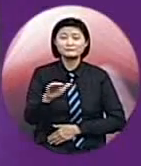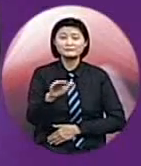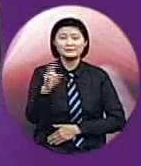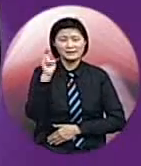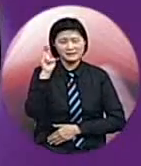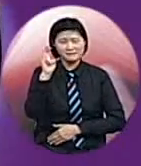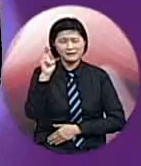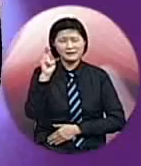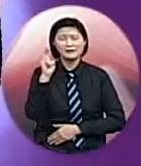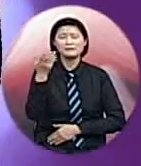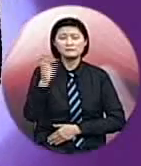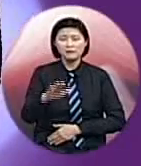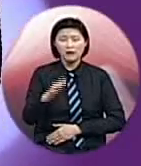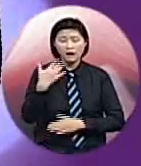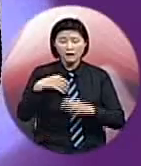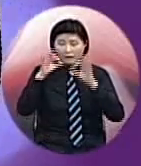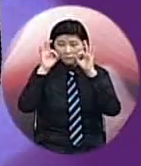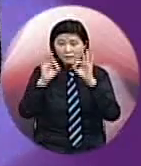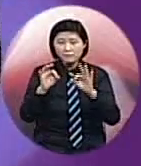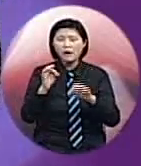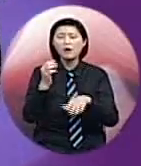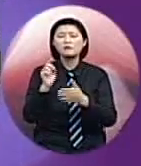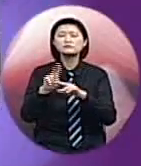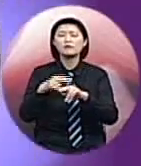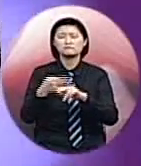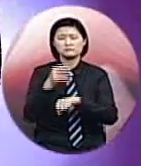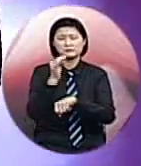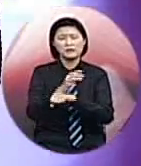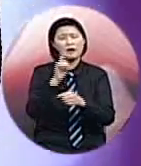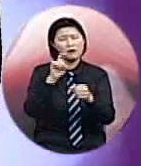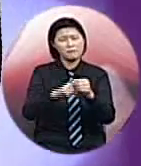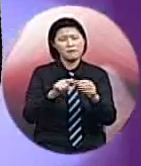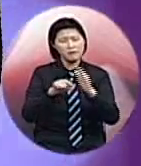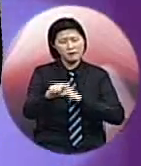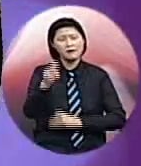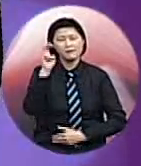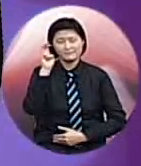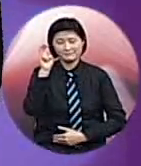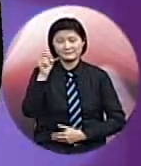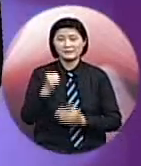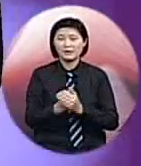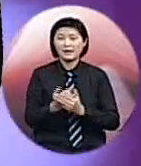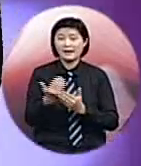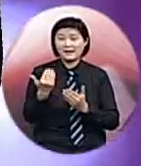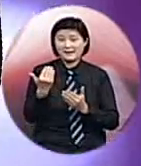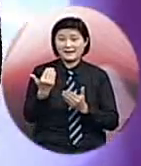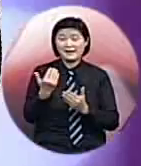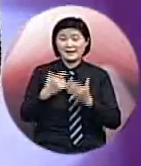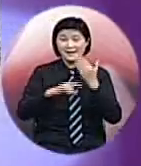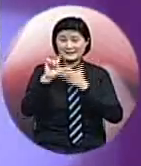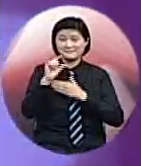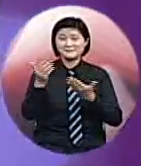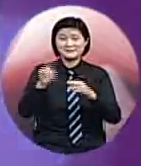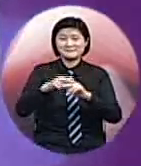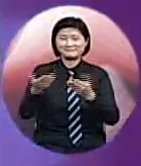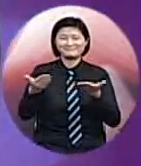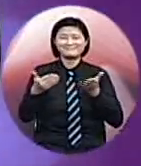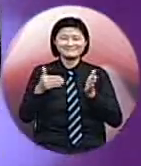했더니 뭐 사러 갔던가 봐요. 제 거. 아. 예, 오늘. 예, 오늘 아까 오전에 받았어요. 아이고.